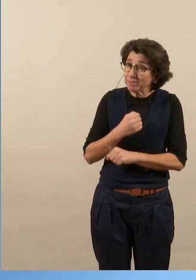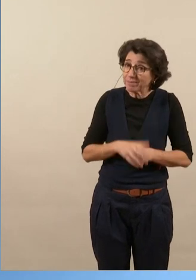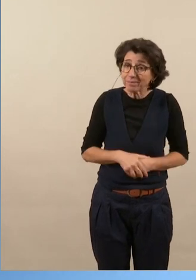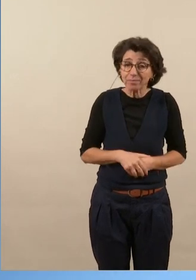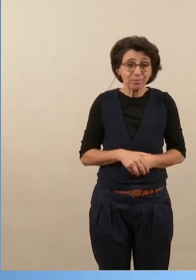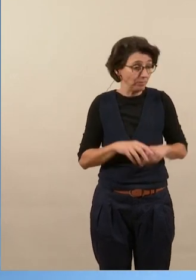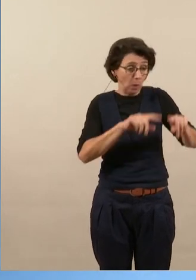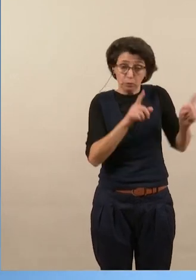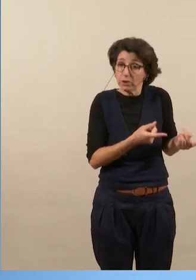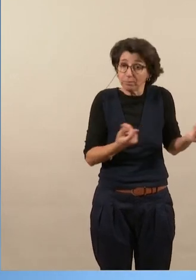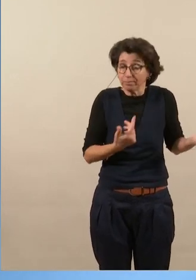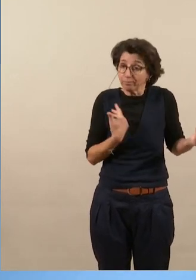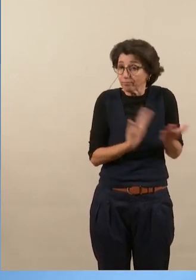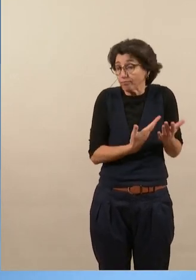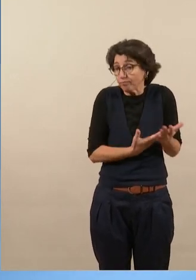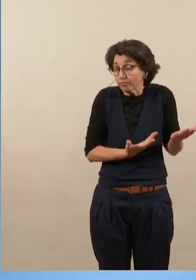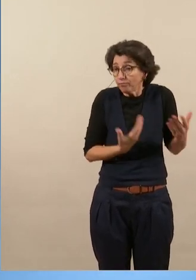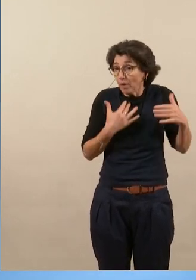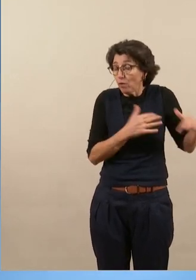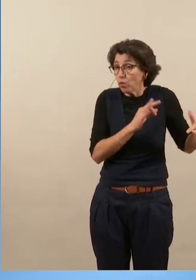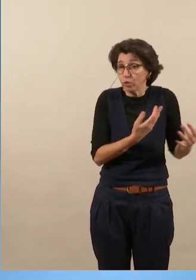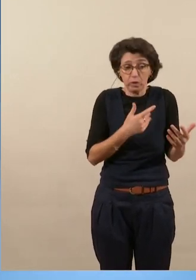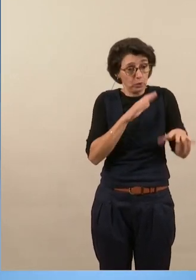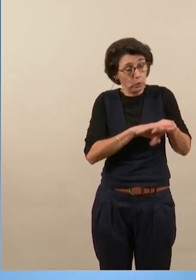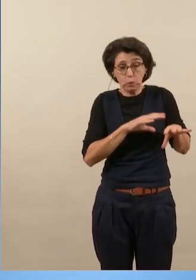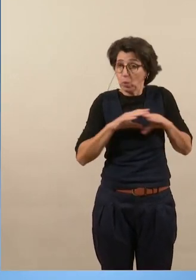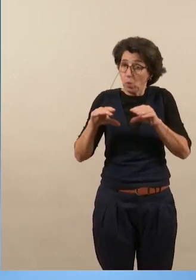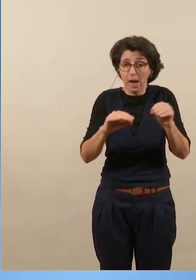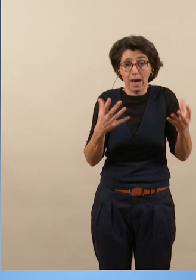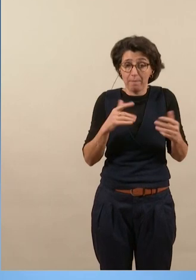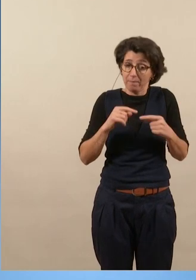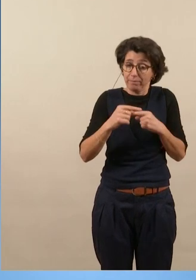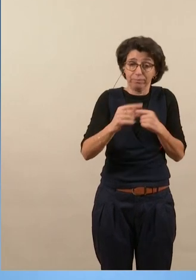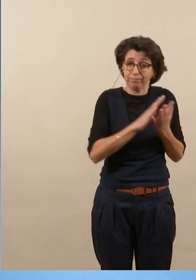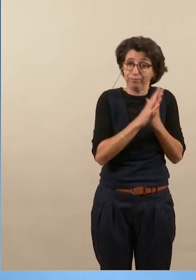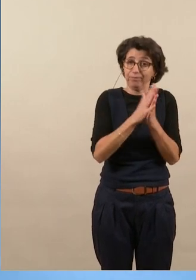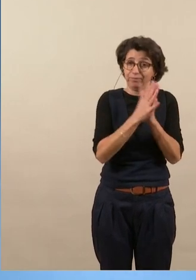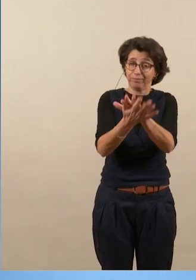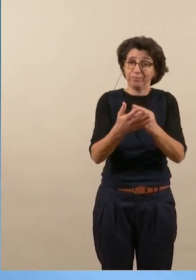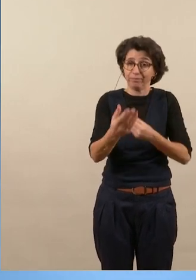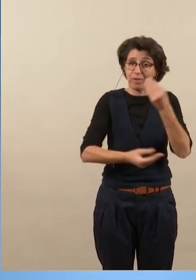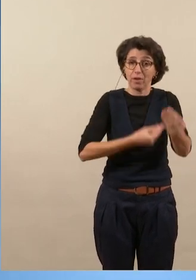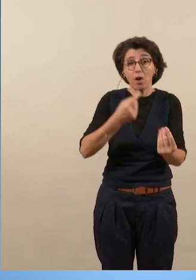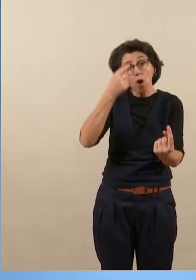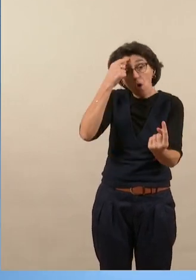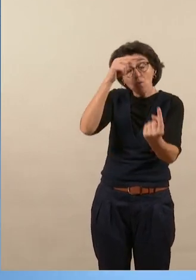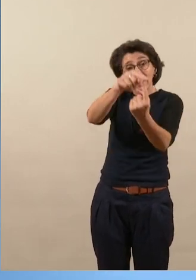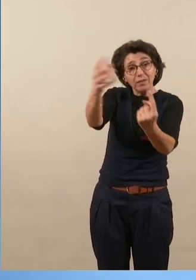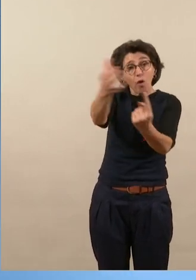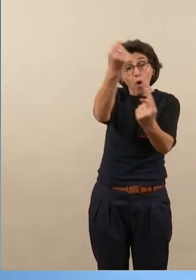les budgets et qui transforment effectivement pour correspondre donc aux enjeux